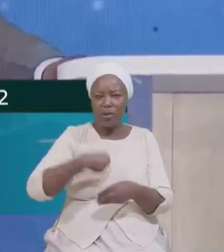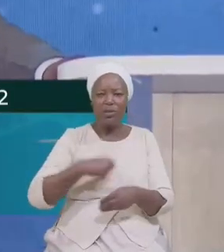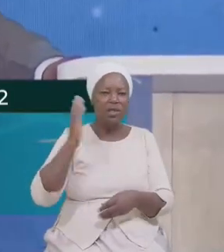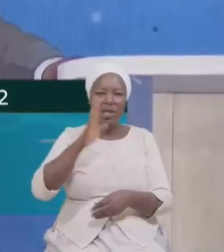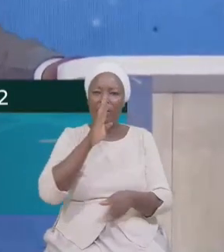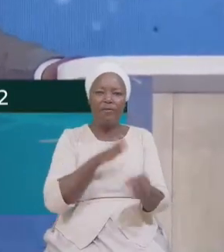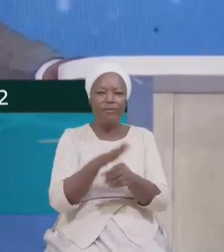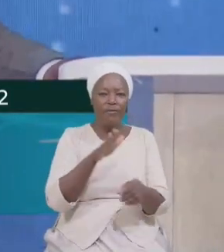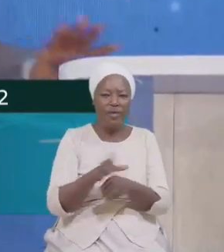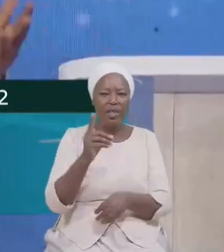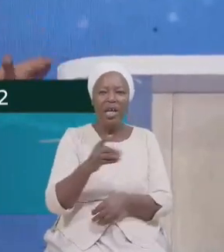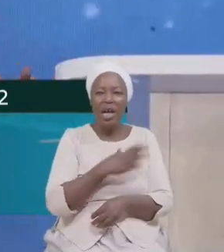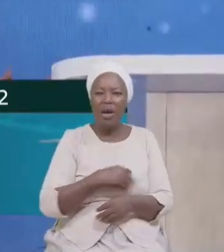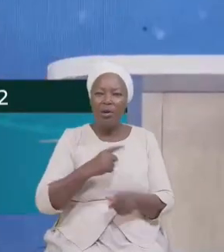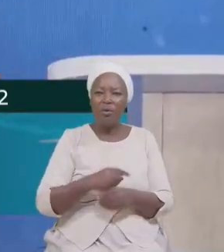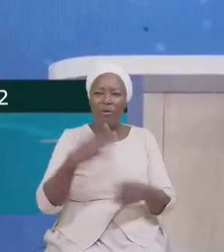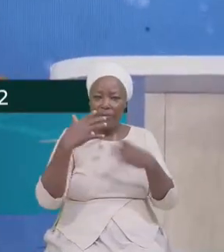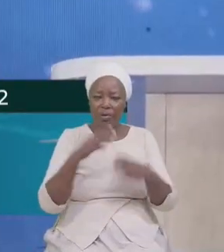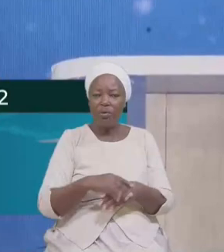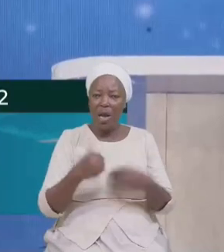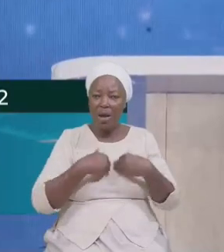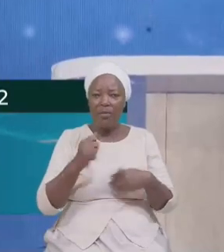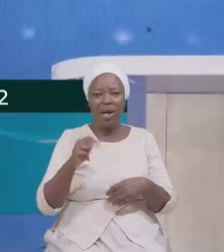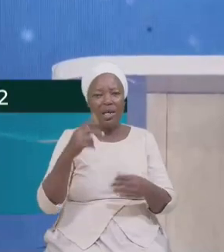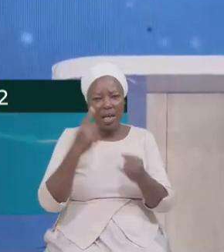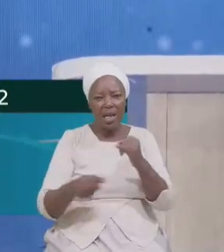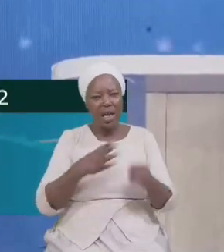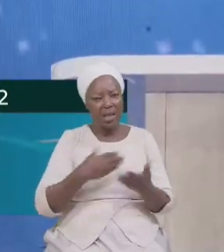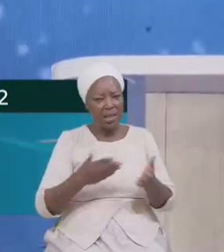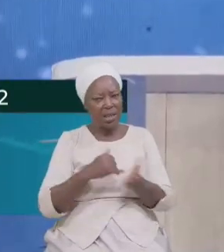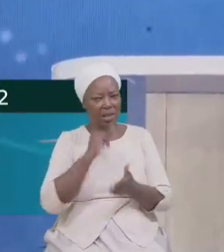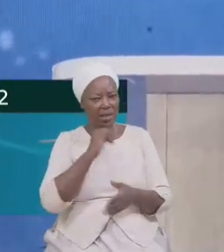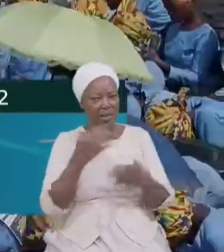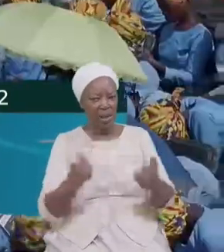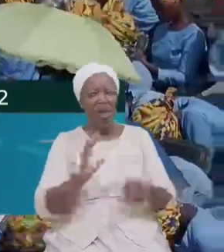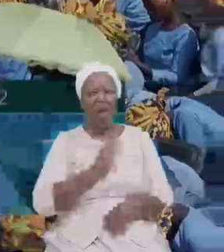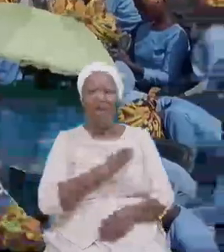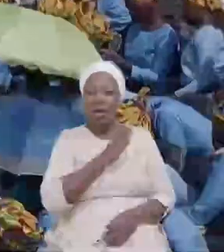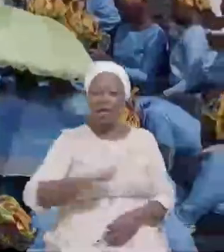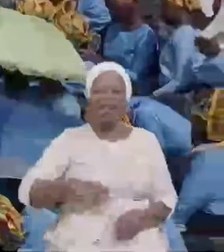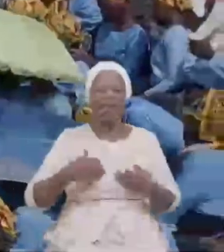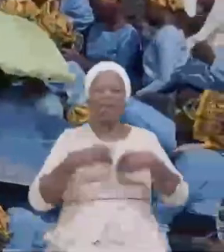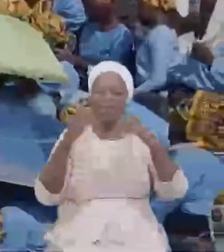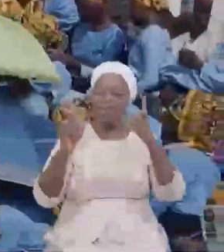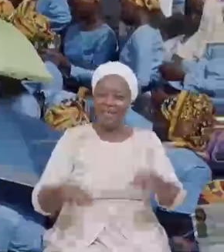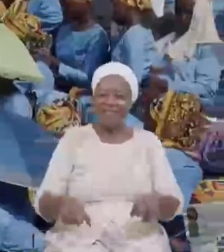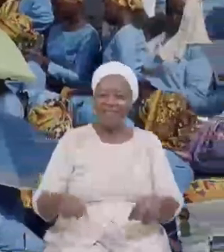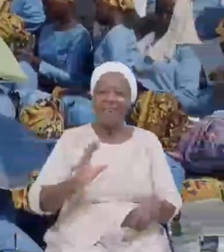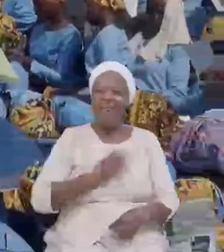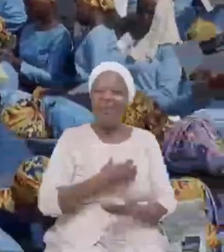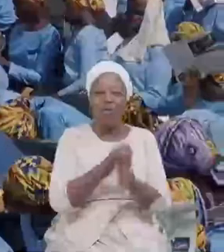Sera accompli. Aura une fin. Et voici maintenant, notre Christ est venu. Notre Sauveur est